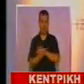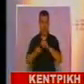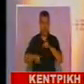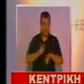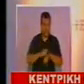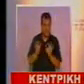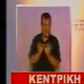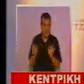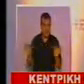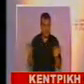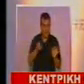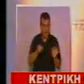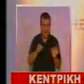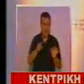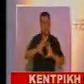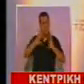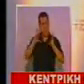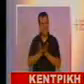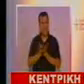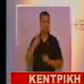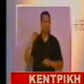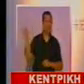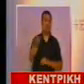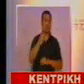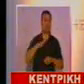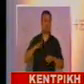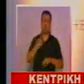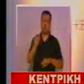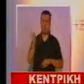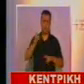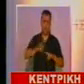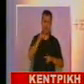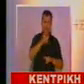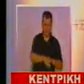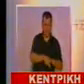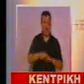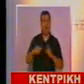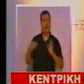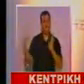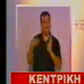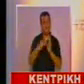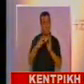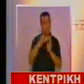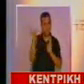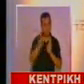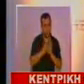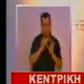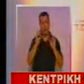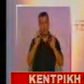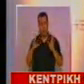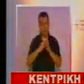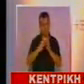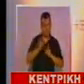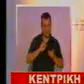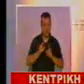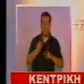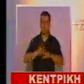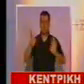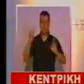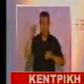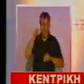όχι μόνο ενάντια στον υλικό λαό αλλά και σε όλους τους λαούς της Ευρώπης, με μνημόνια ή χωρίς μνημόνια, είναι αποφασισμένα από τις συνόδους της